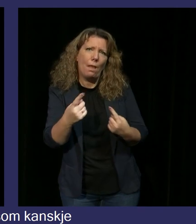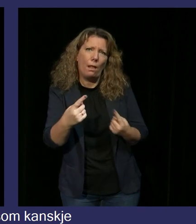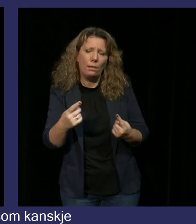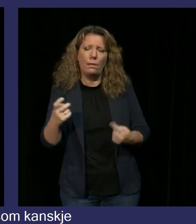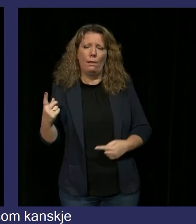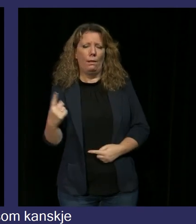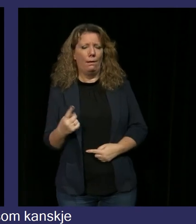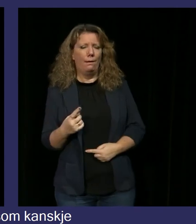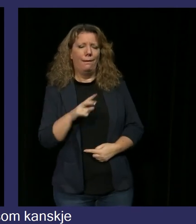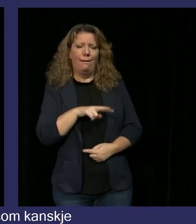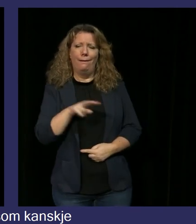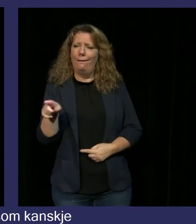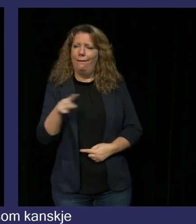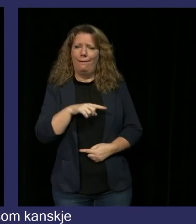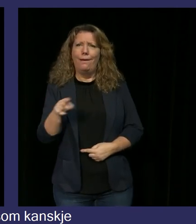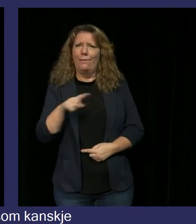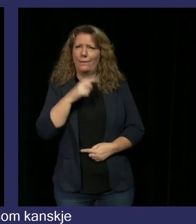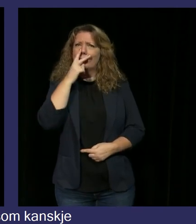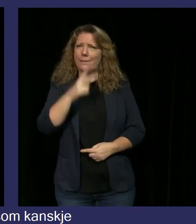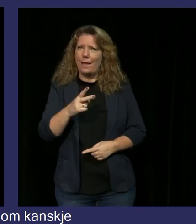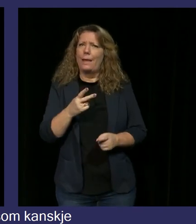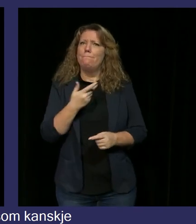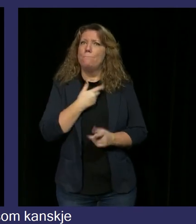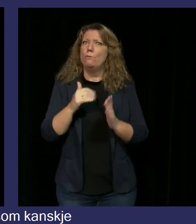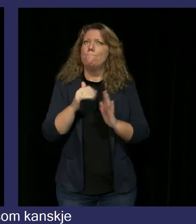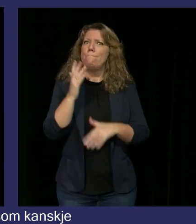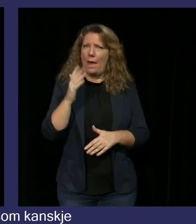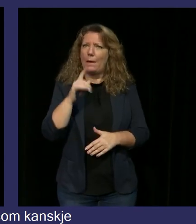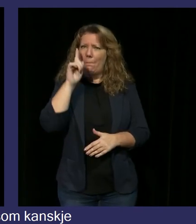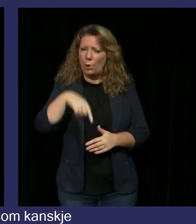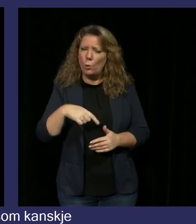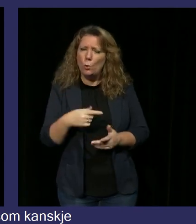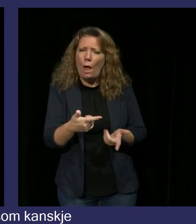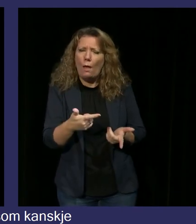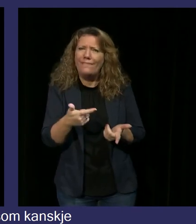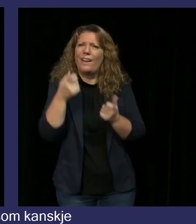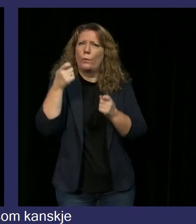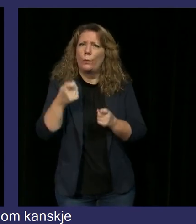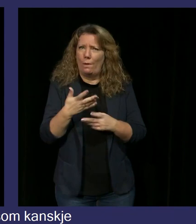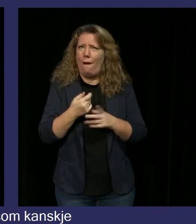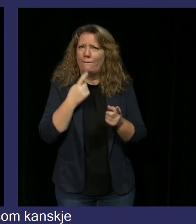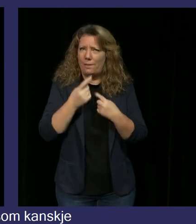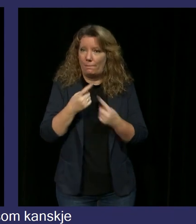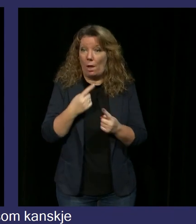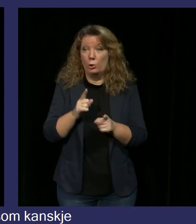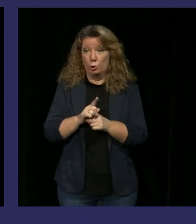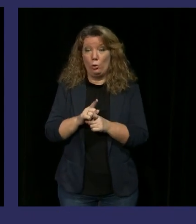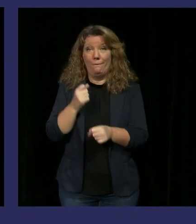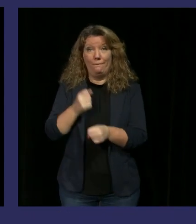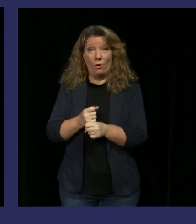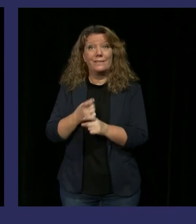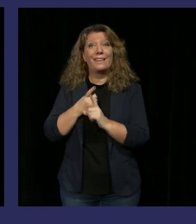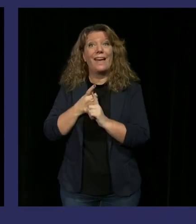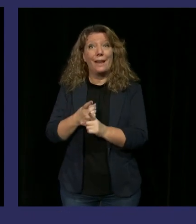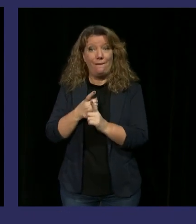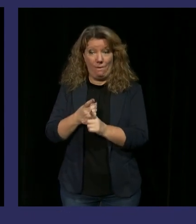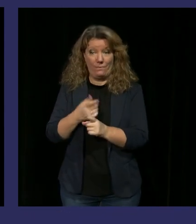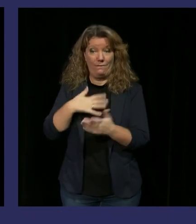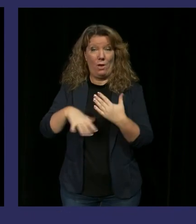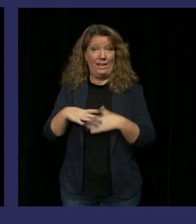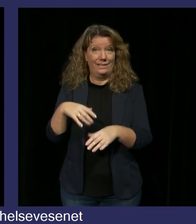vært tatt ut I den samtalen, og som kanskje veldig relevant for helsepersonellet å vite før du stiller en